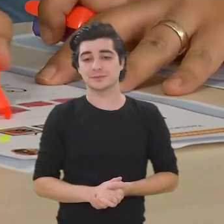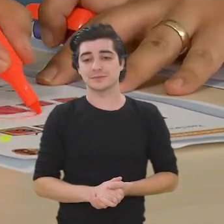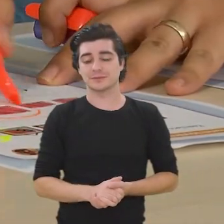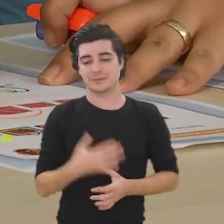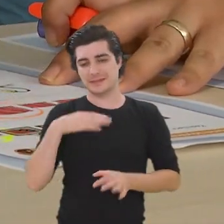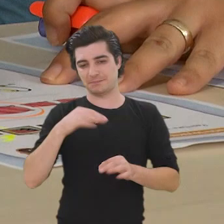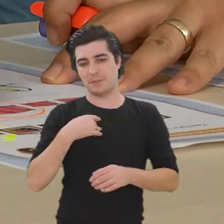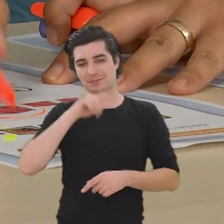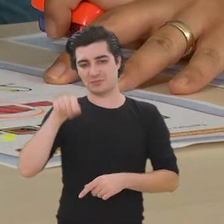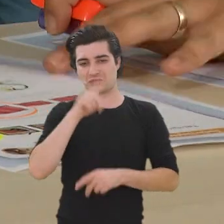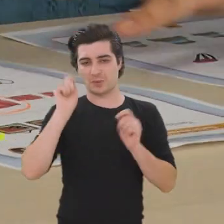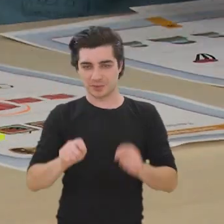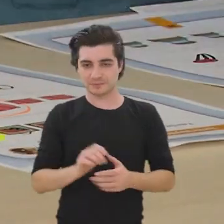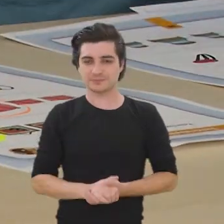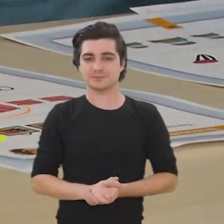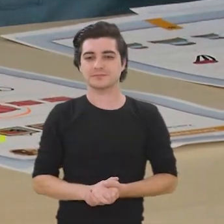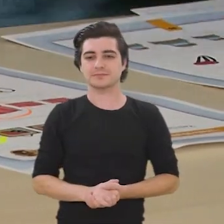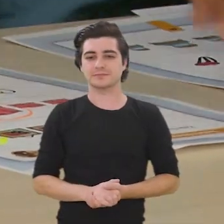ben işaretleyeyim.